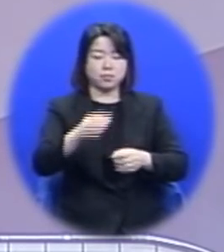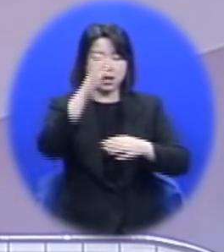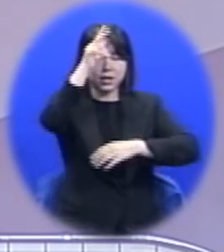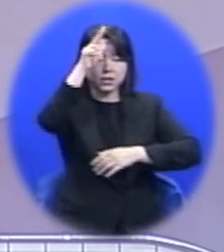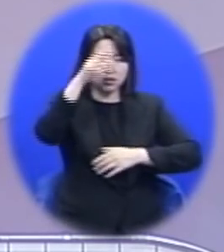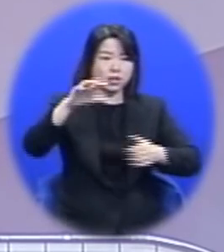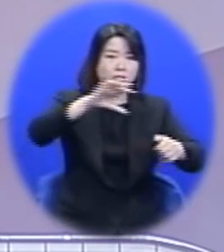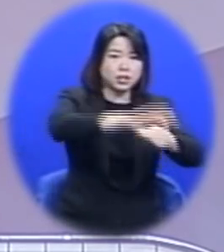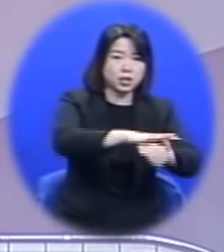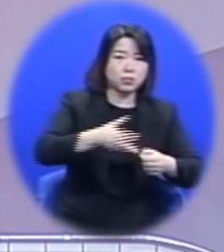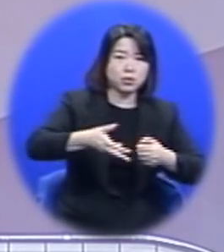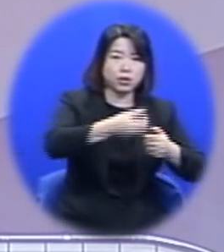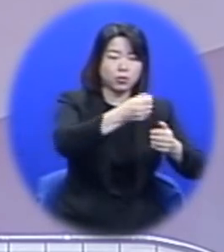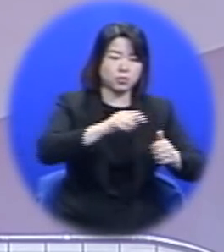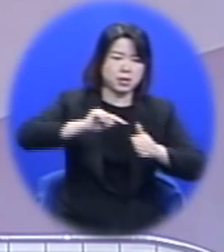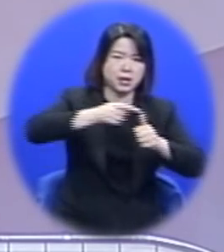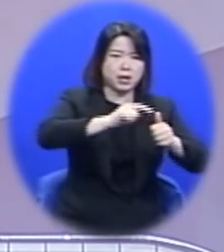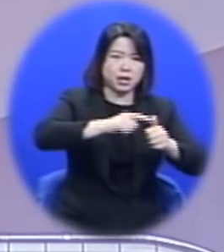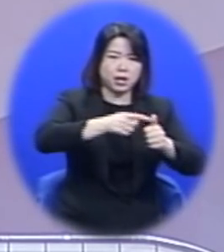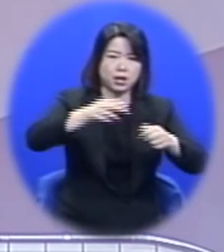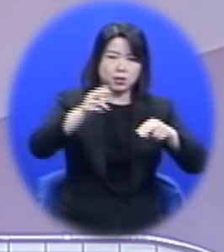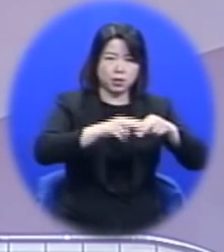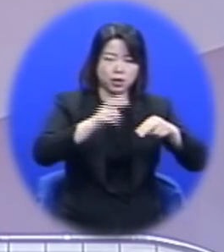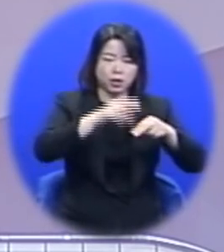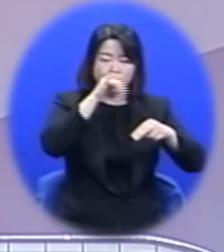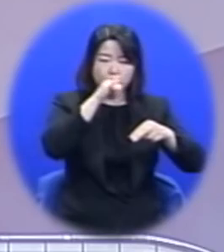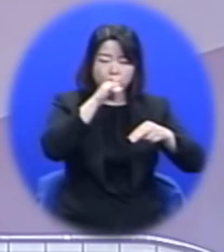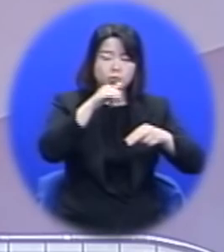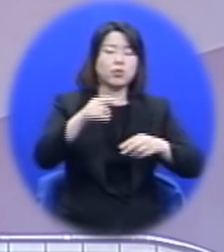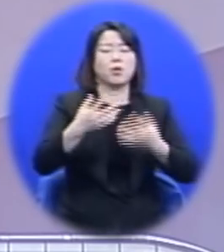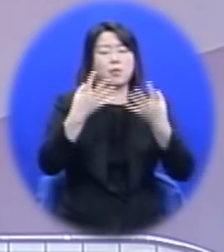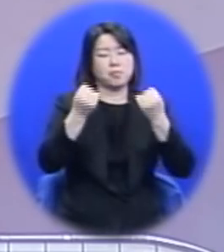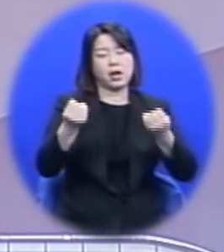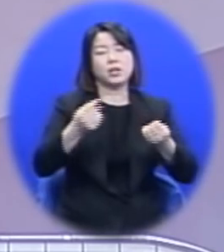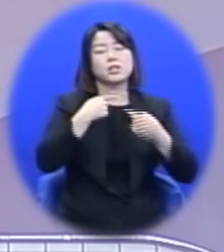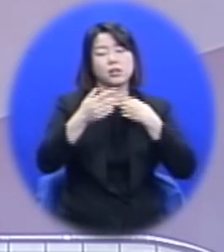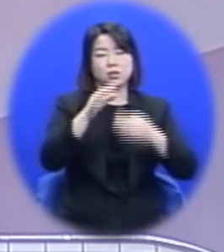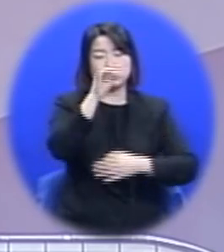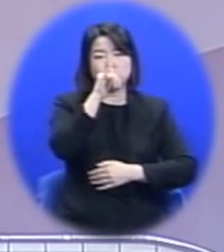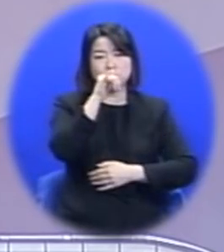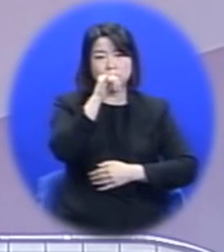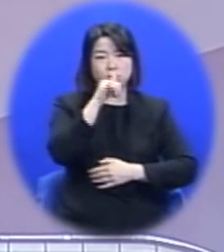무지목하게 고문을 하고 그런 일을 겪었습니다. 재판을 받았어요.